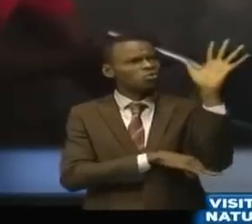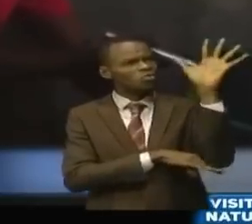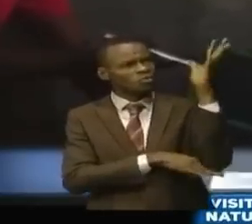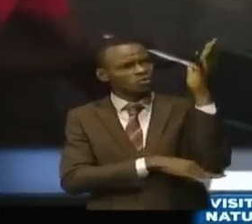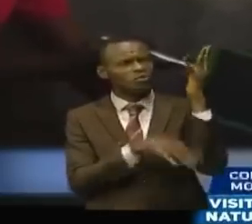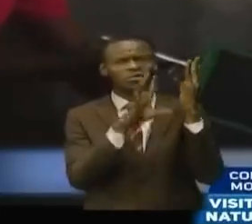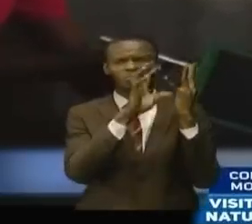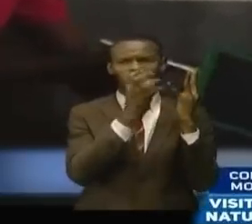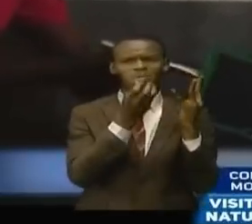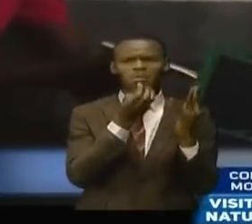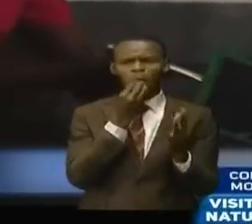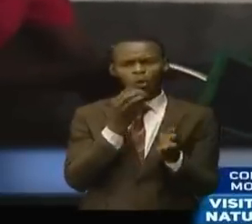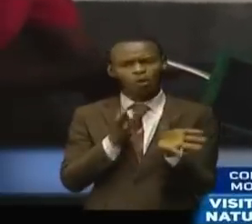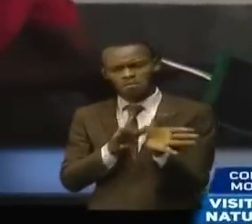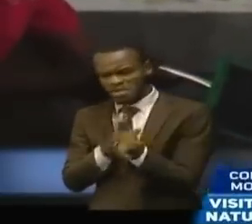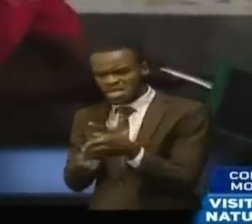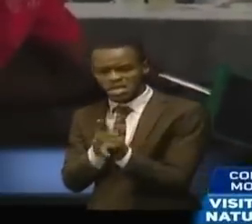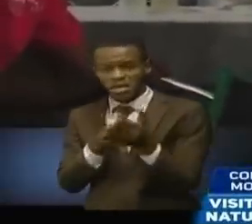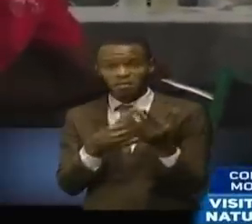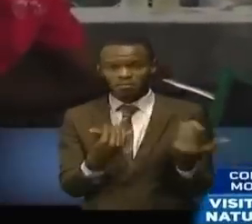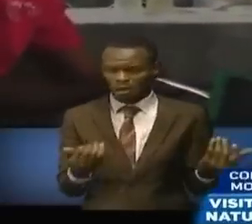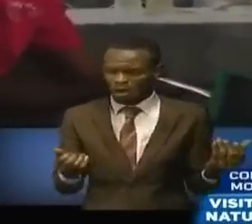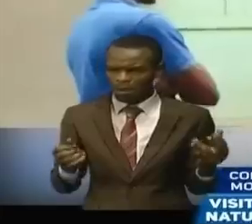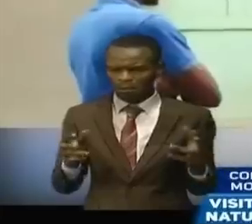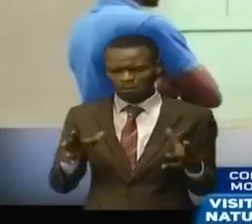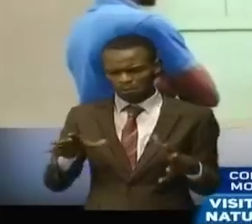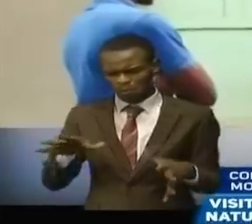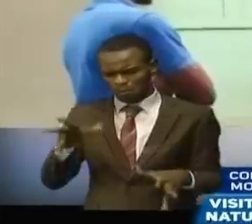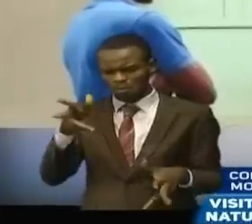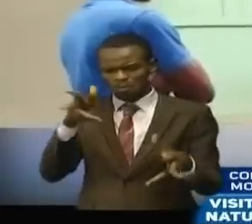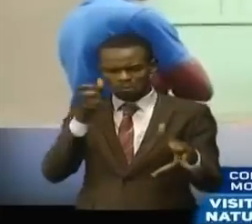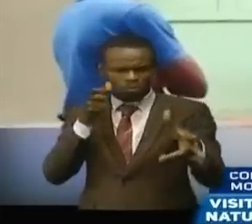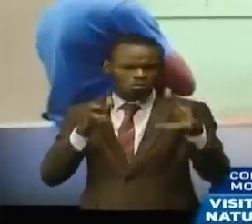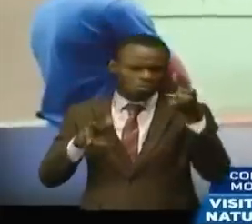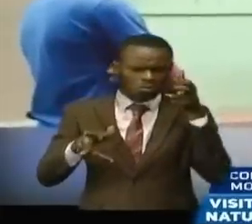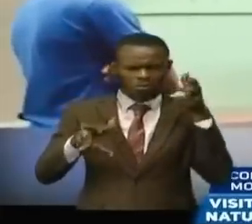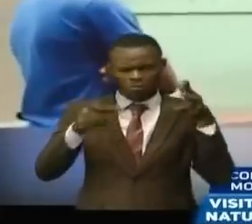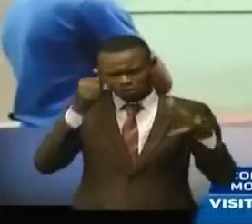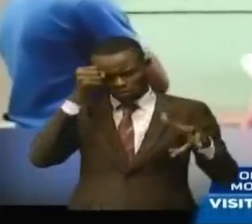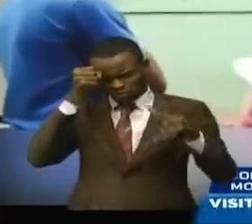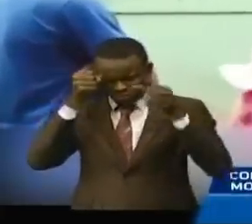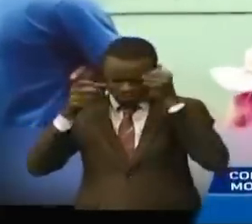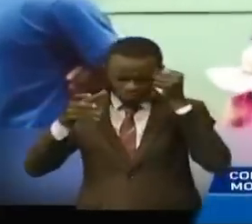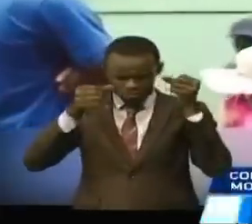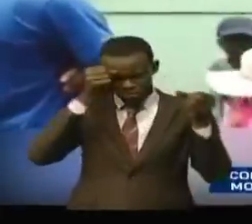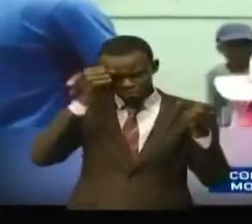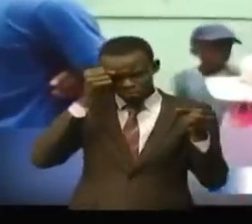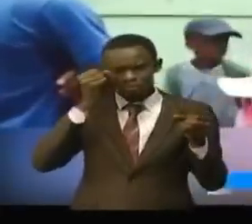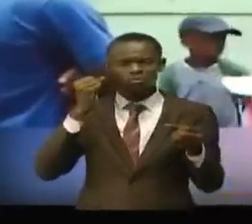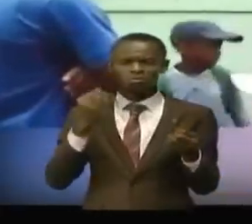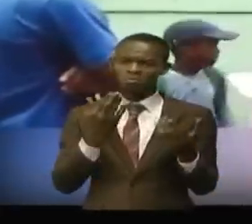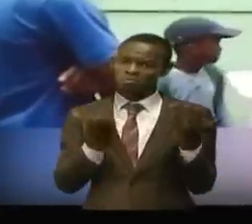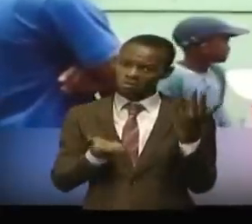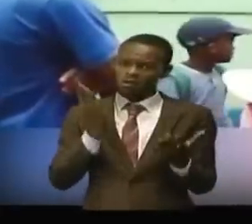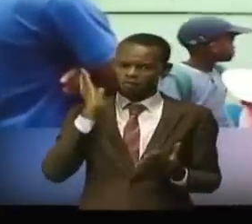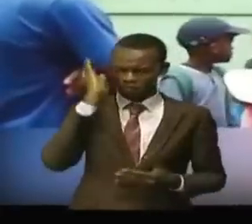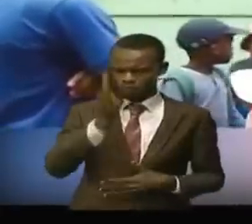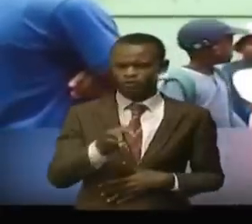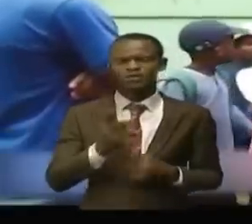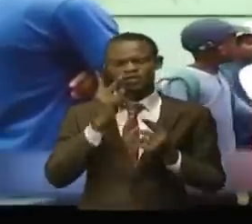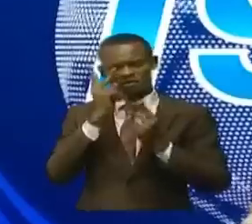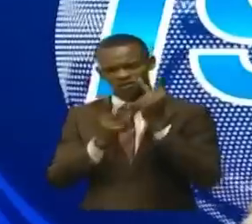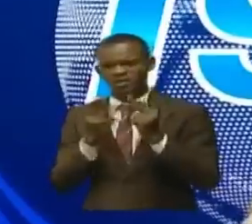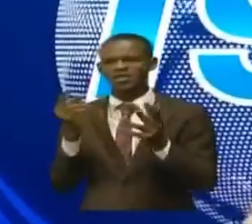pisciculture. Ces élèves sont rentrés pleins de souvenirs en attendant une prochaine découverte des richesses de la biodiversité